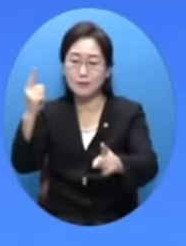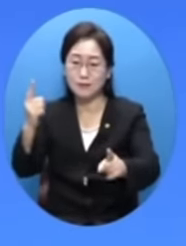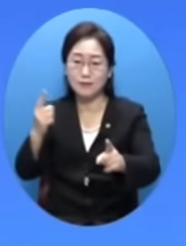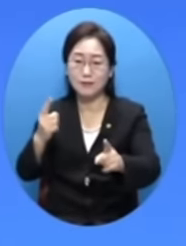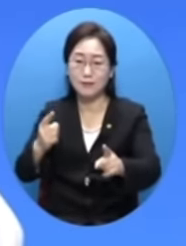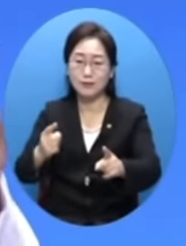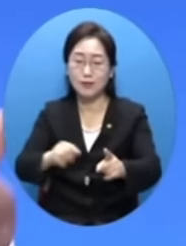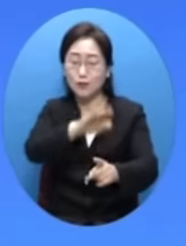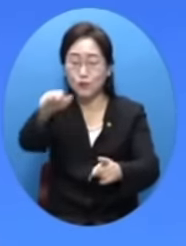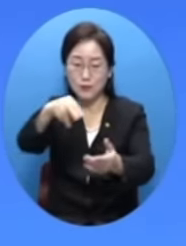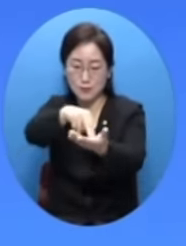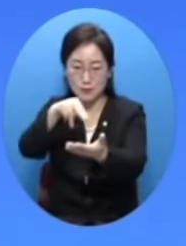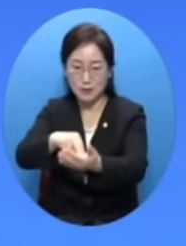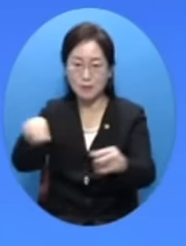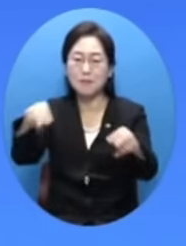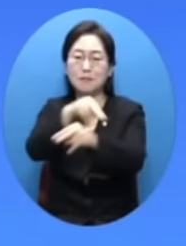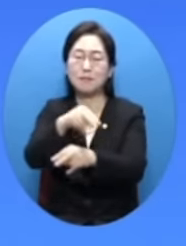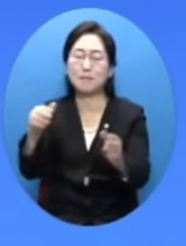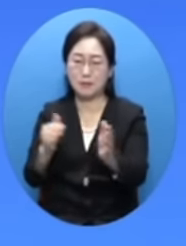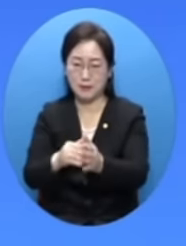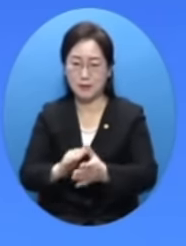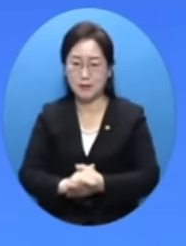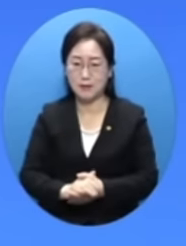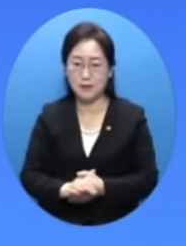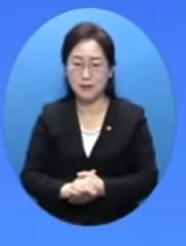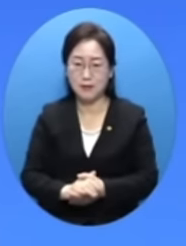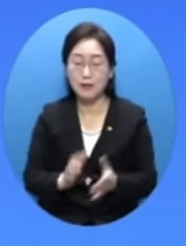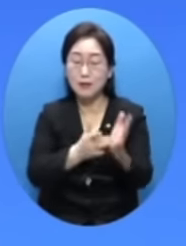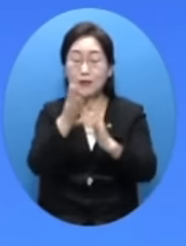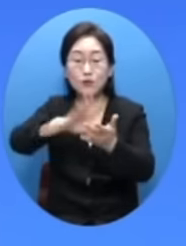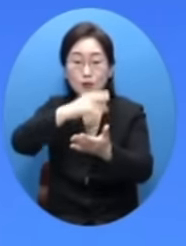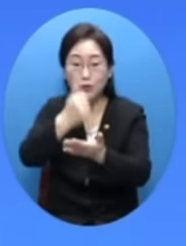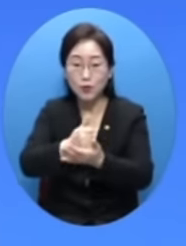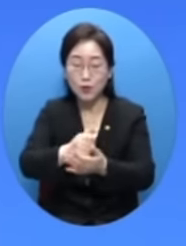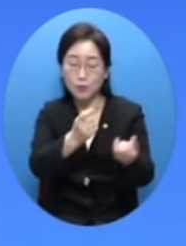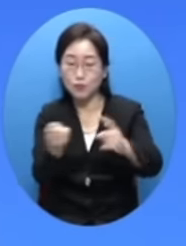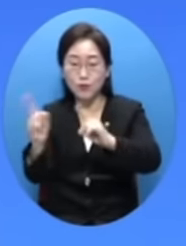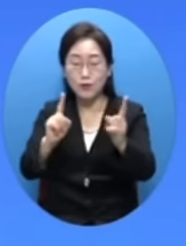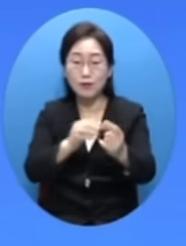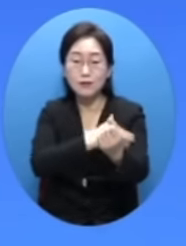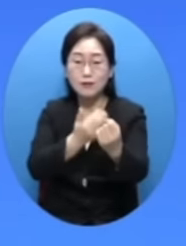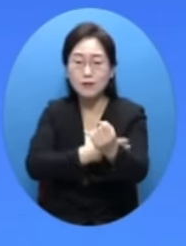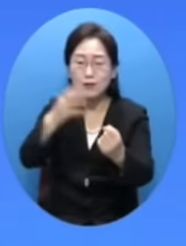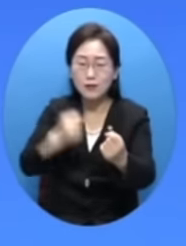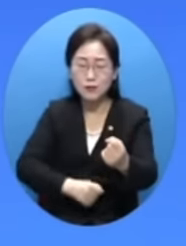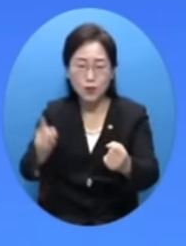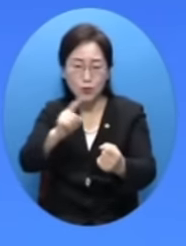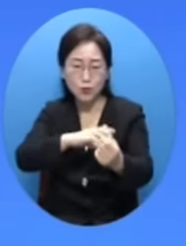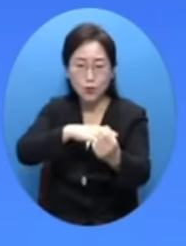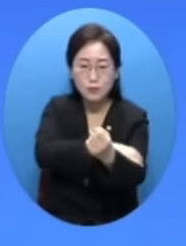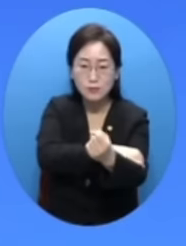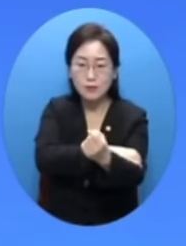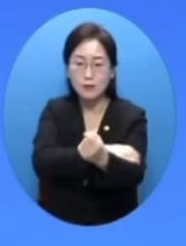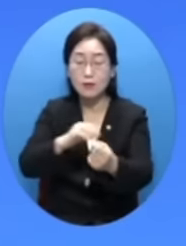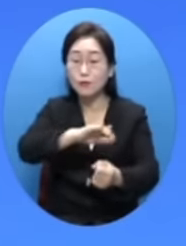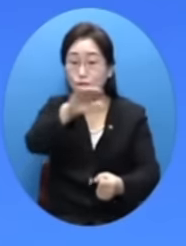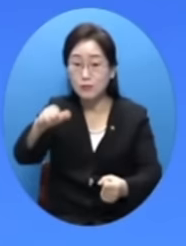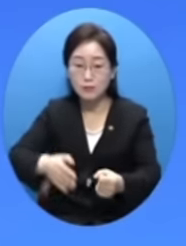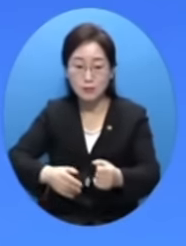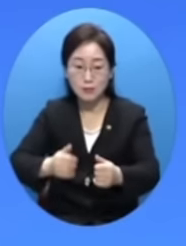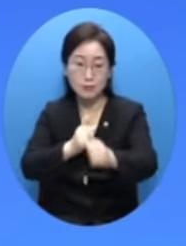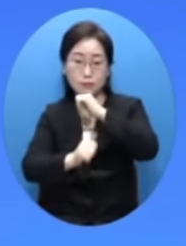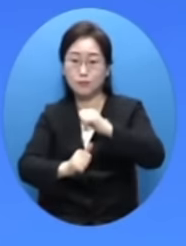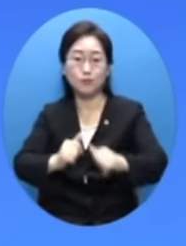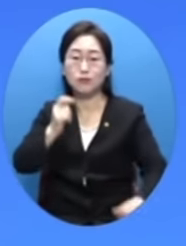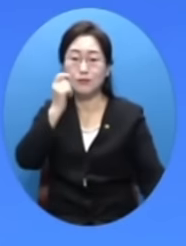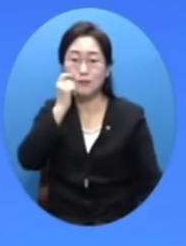우리의 삶이 바뀌어지게 된 것입니다. 예수 그리스도의 부활의 능력으로 말미암아 어떤 세력도 어떤 권세도 우리를 무너뜨릴 수